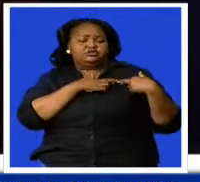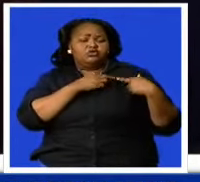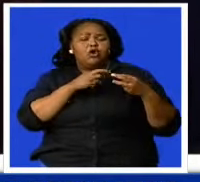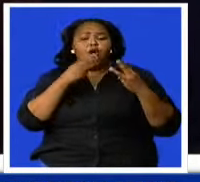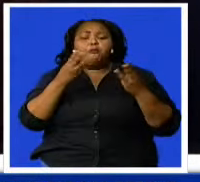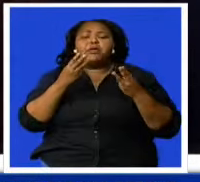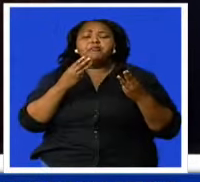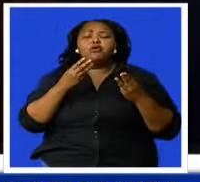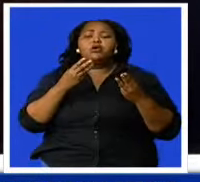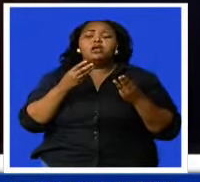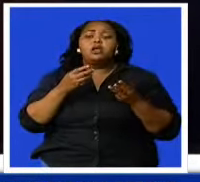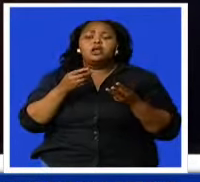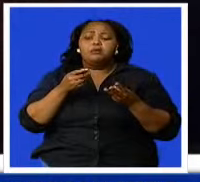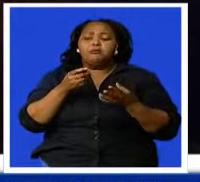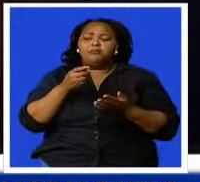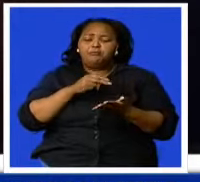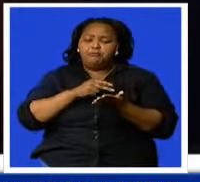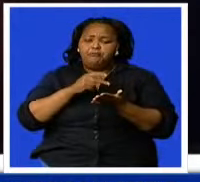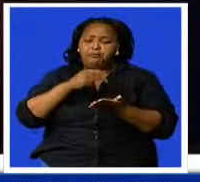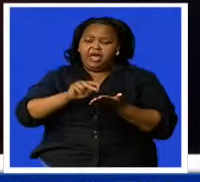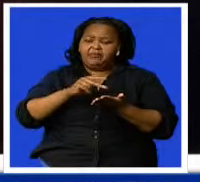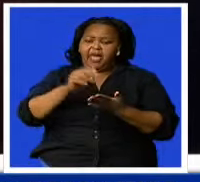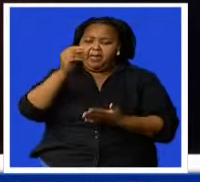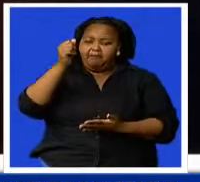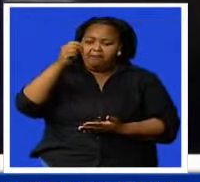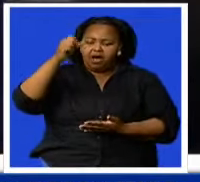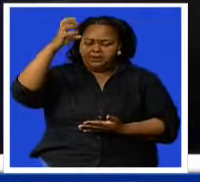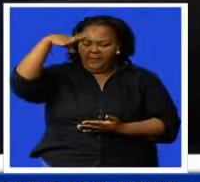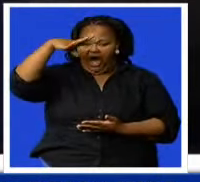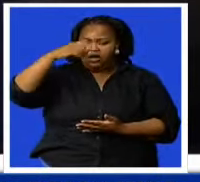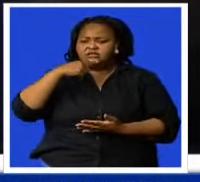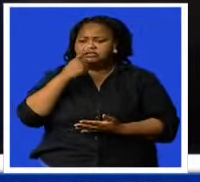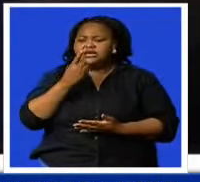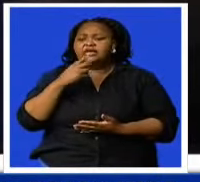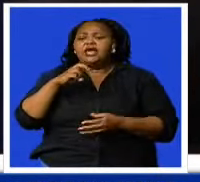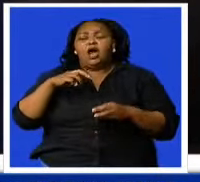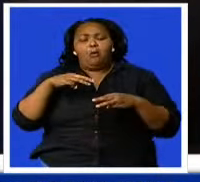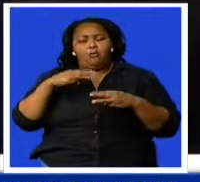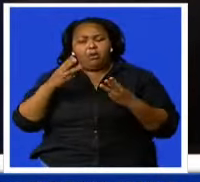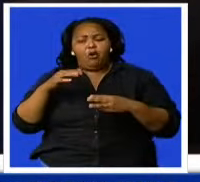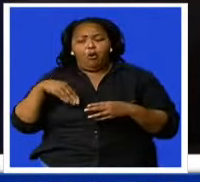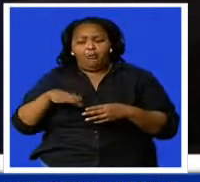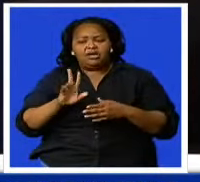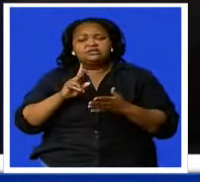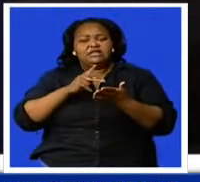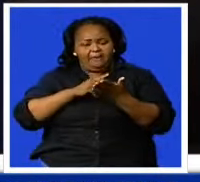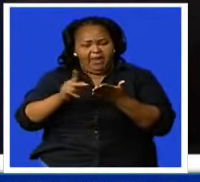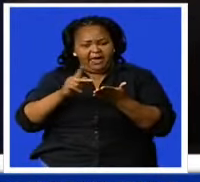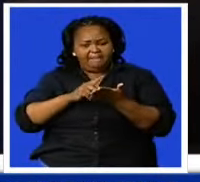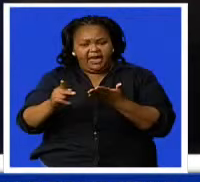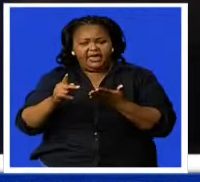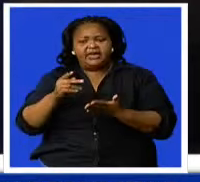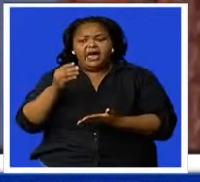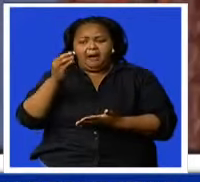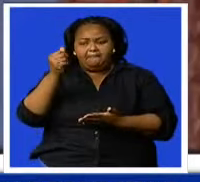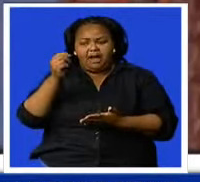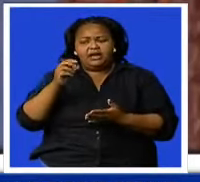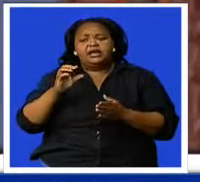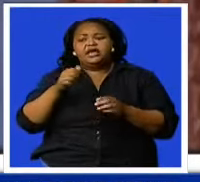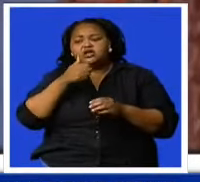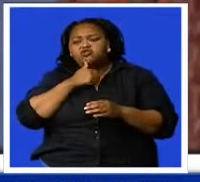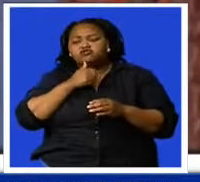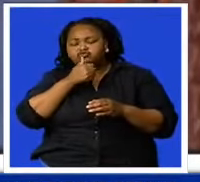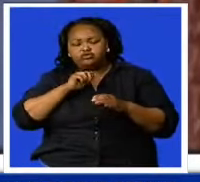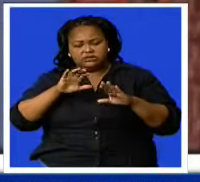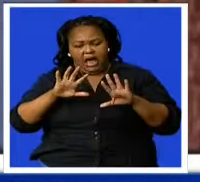wachaza nekuthi kude kuthi emaswati angabhadali igesi lobita imali enkulu kumele bawusebentise njani. Can I show